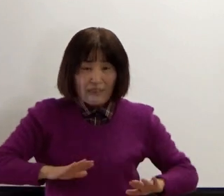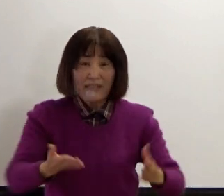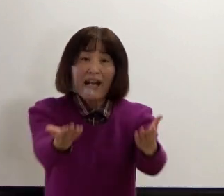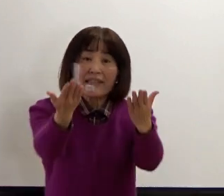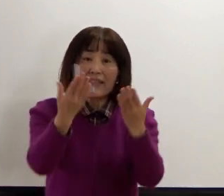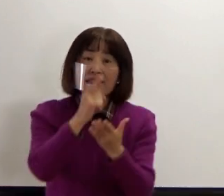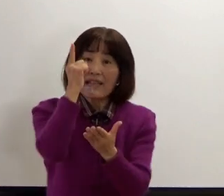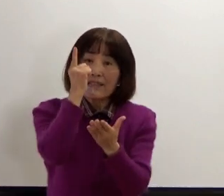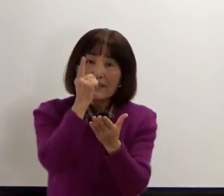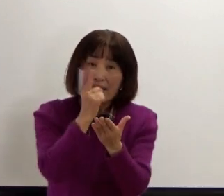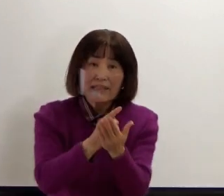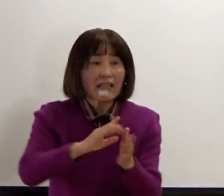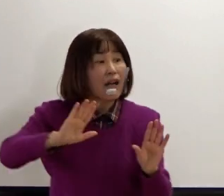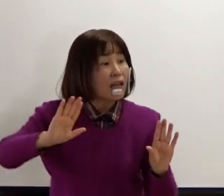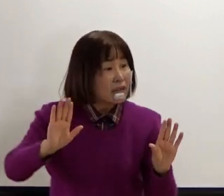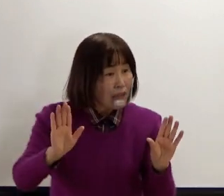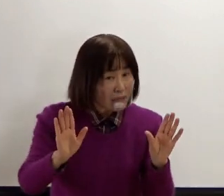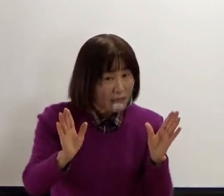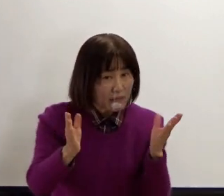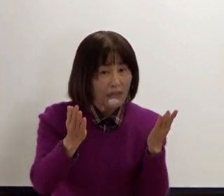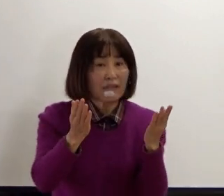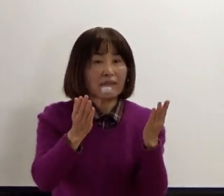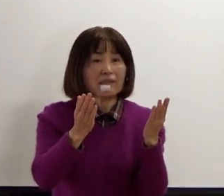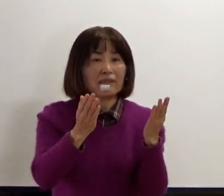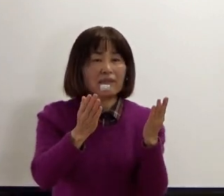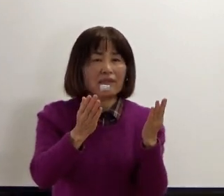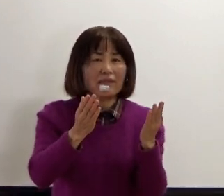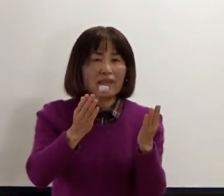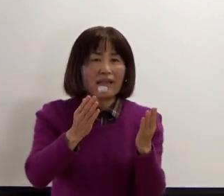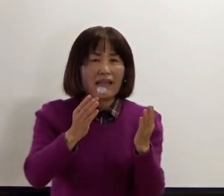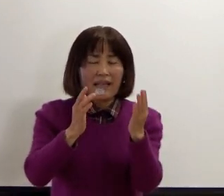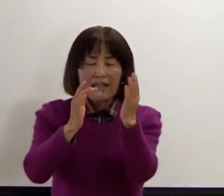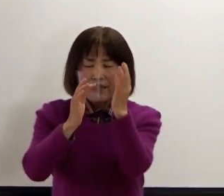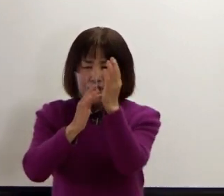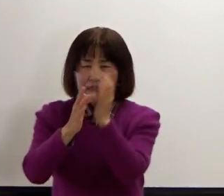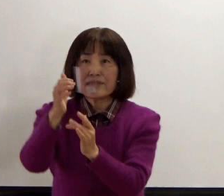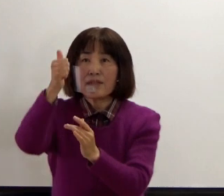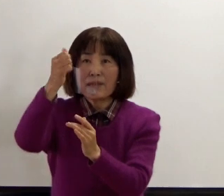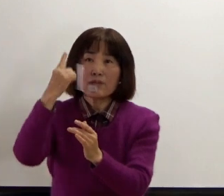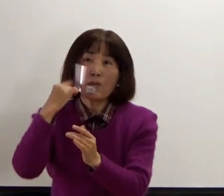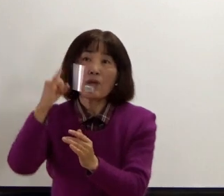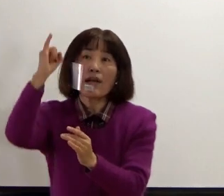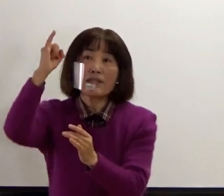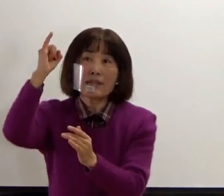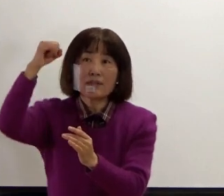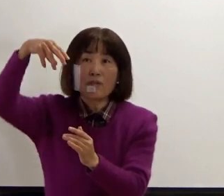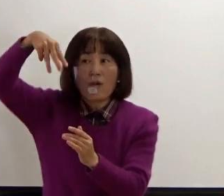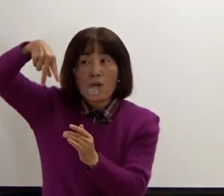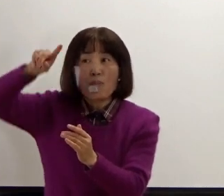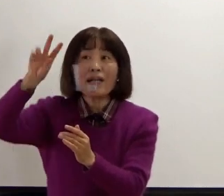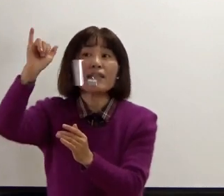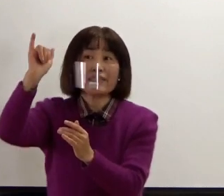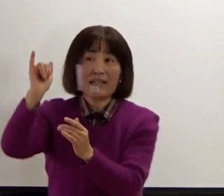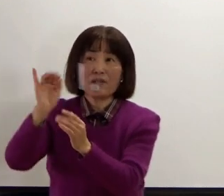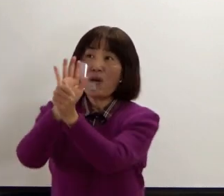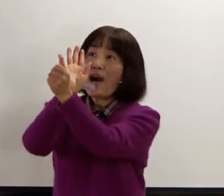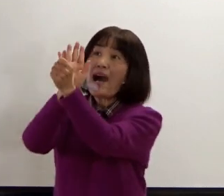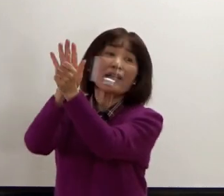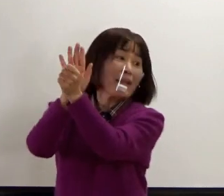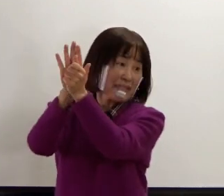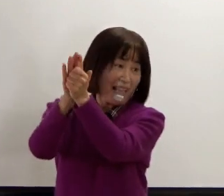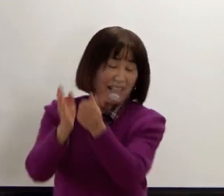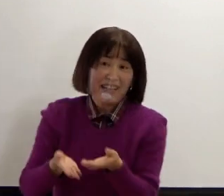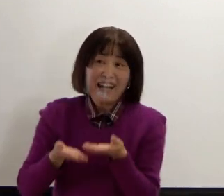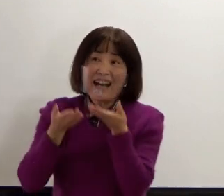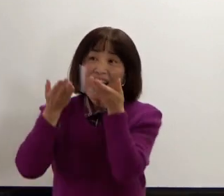たことがマリアを、イエスの母マリアを励ます、そういう役